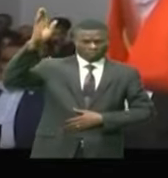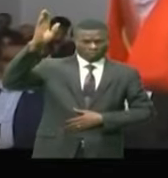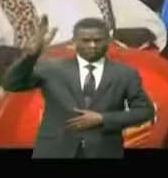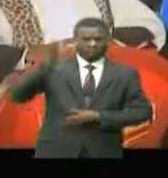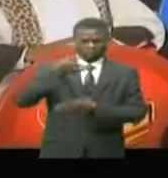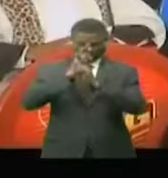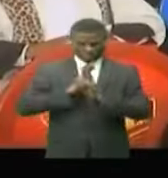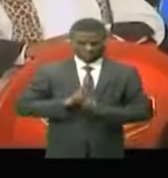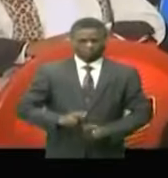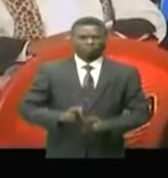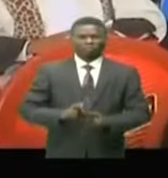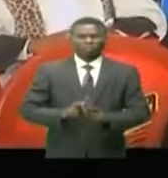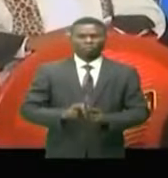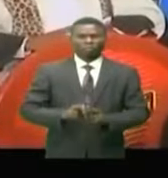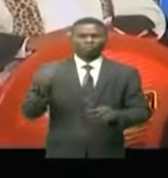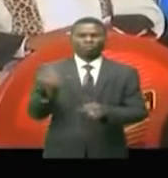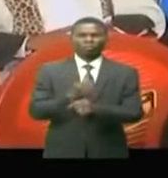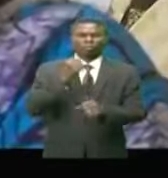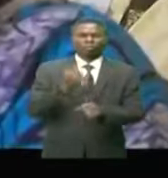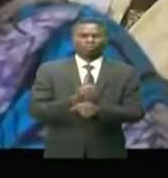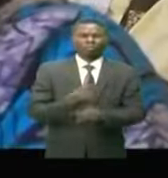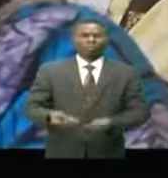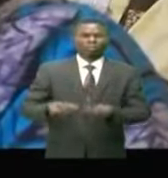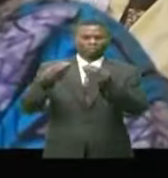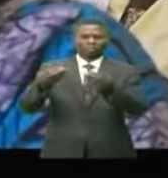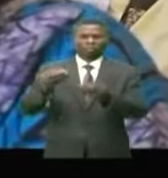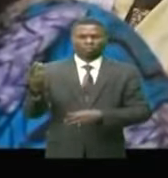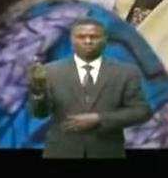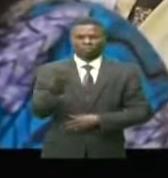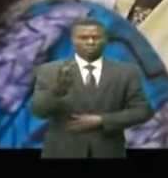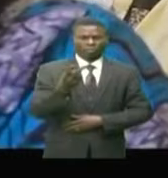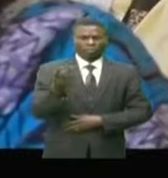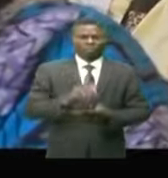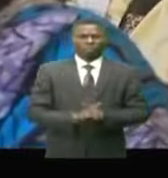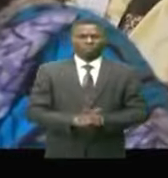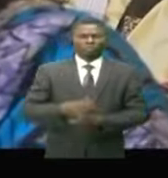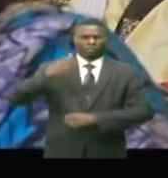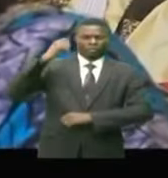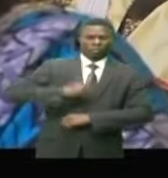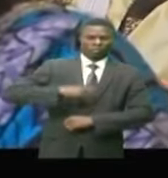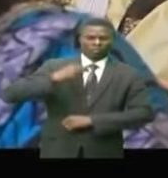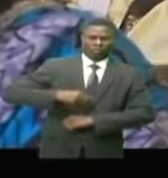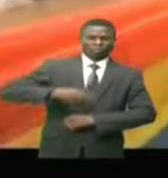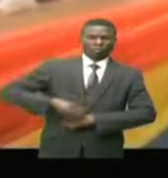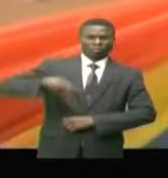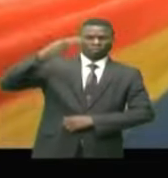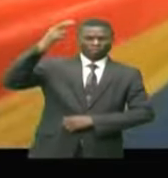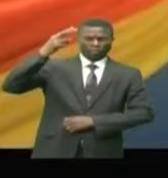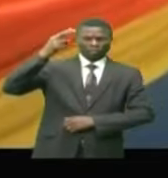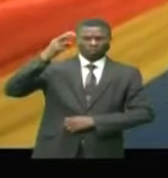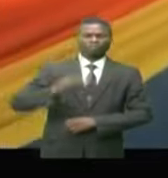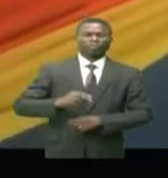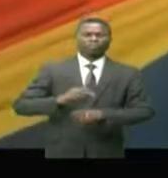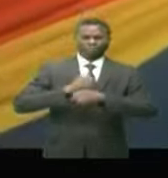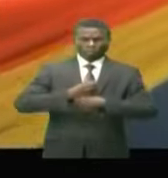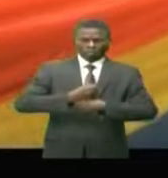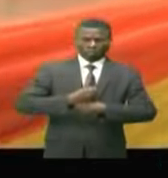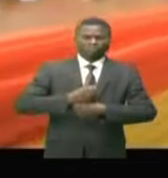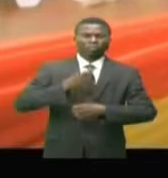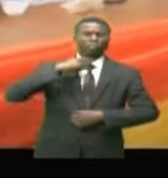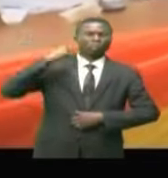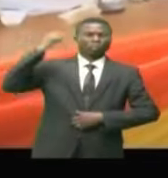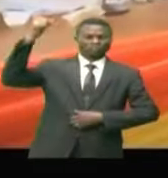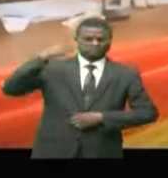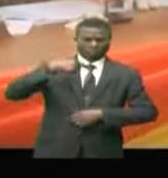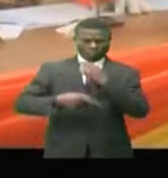honneur et dignité, les fonctions qui leur sont confiées. Ces deux hauts magistrats ont ainsi renouvelé leur serment statutaire avant